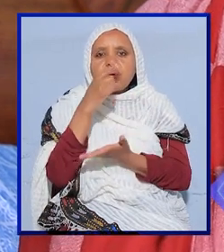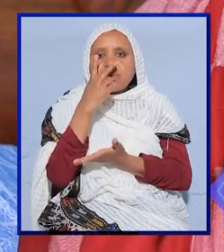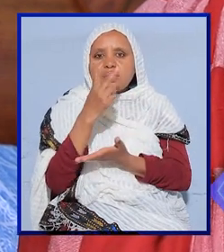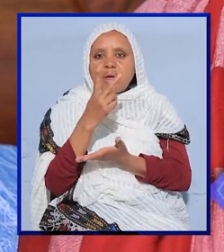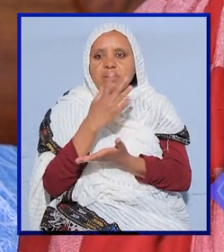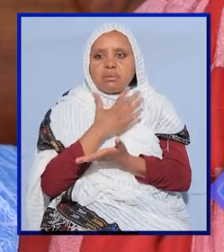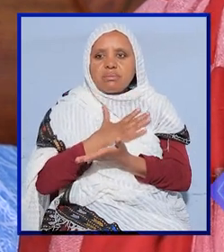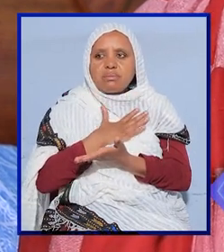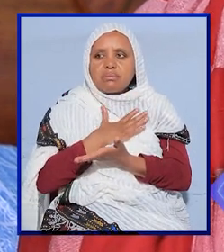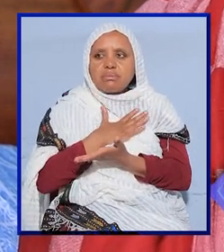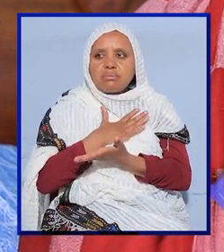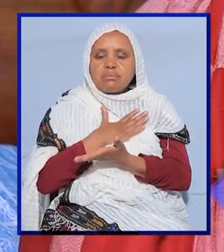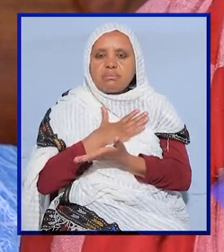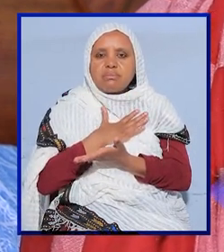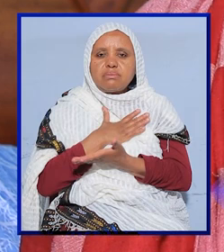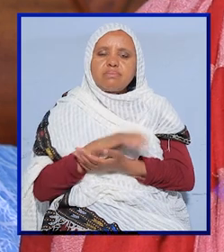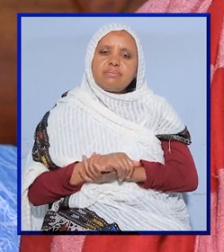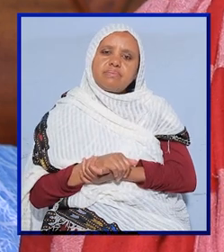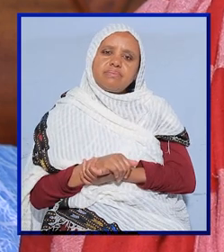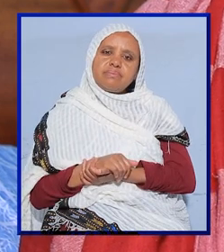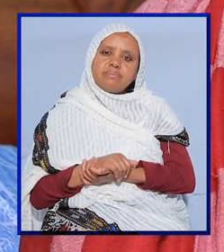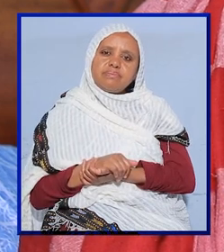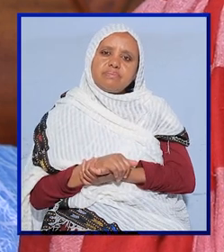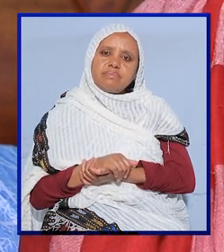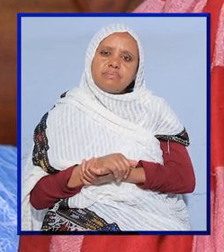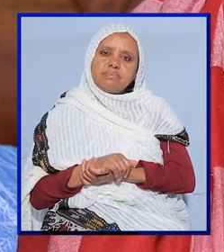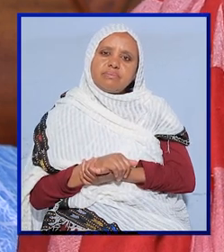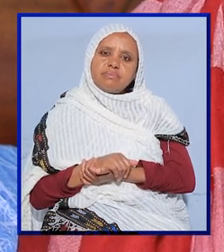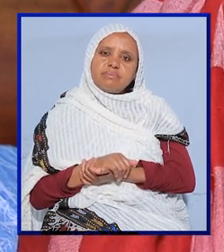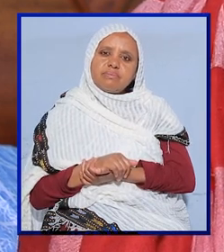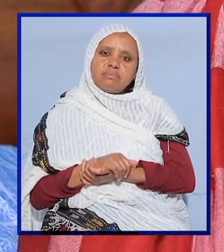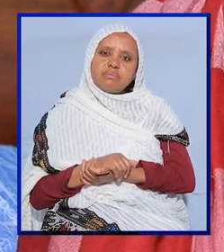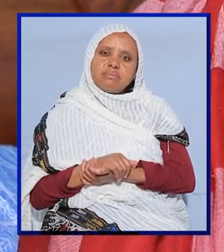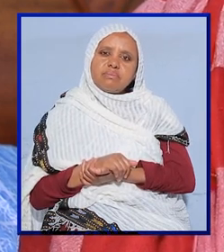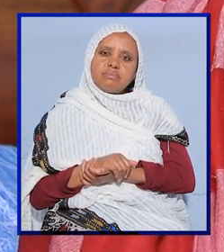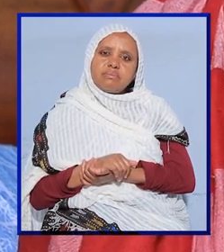ሁኜ ሳይ እባክሽ ማዘኝልኝ እንጂ